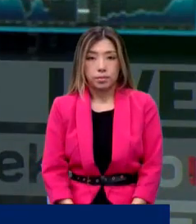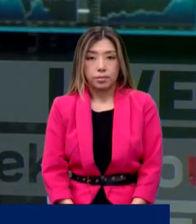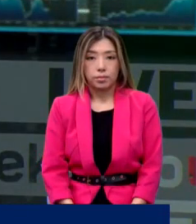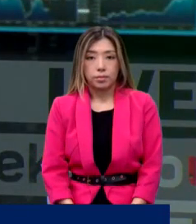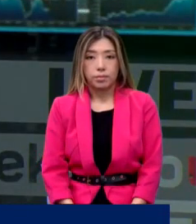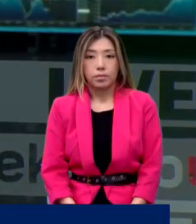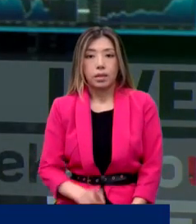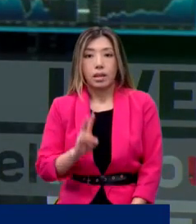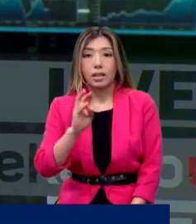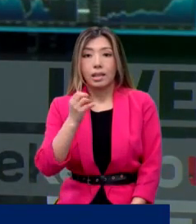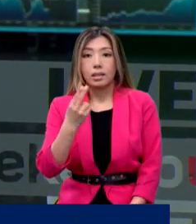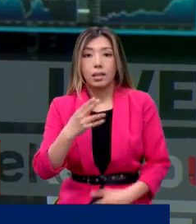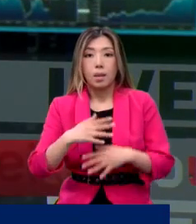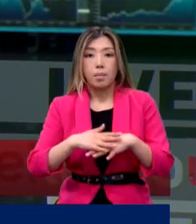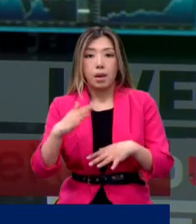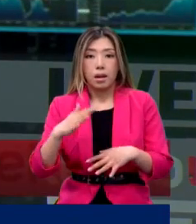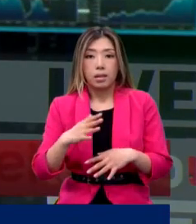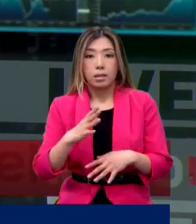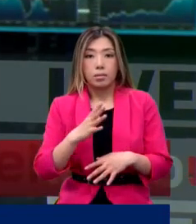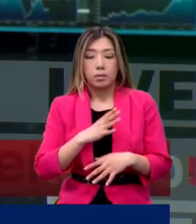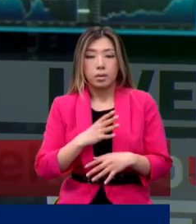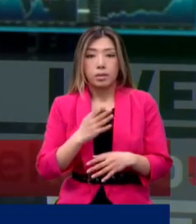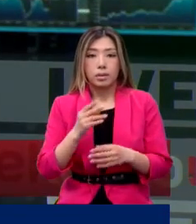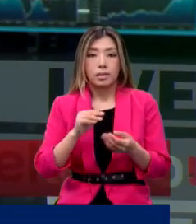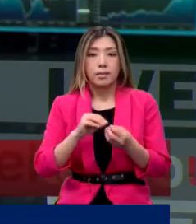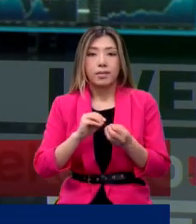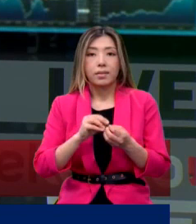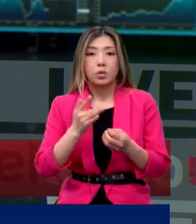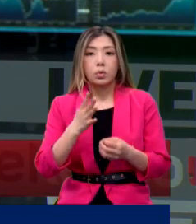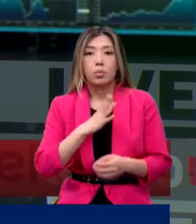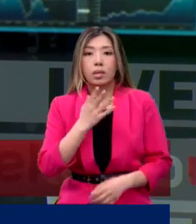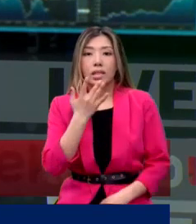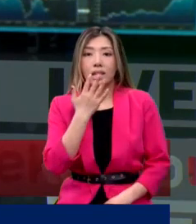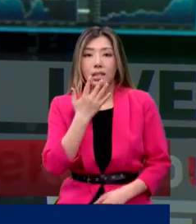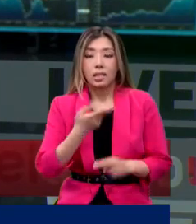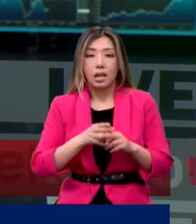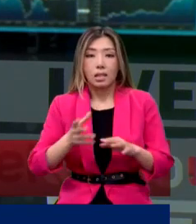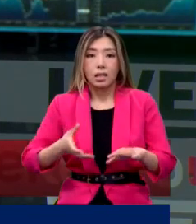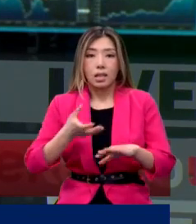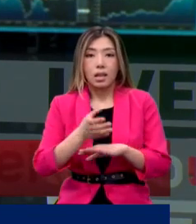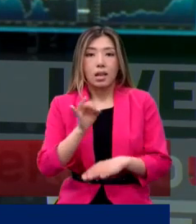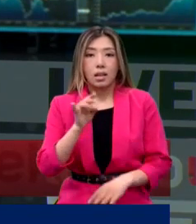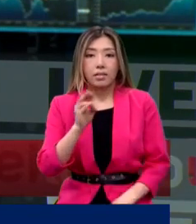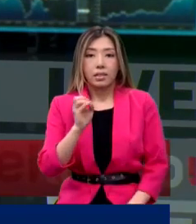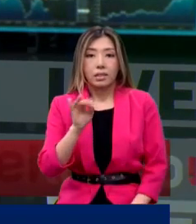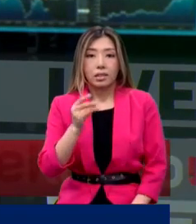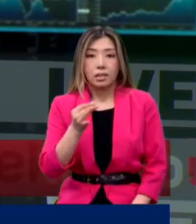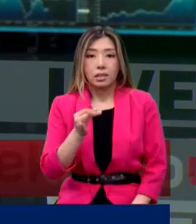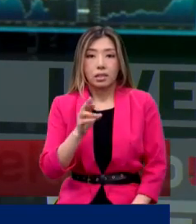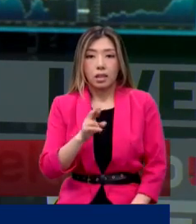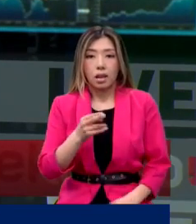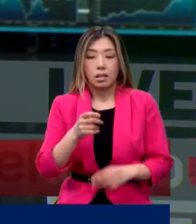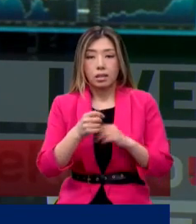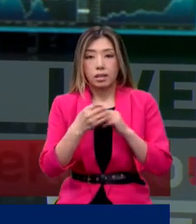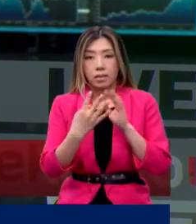По данным Национального банка, Казахстан вернулся к допандемийному уровню притока иностранных инвестиций. Сегодня показатели уже на уровне